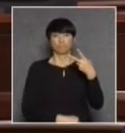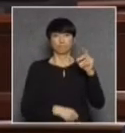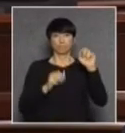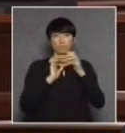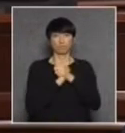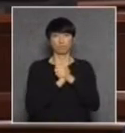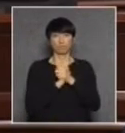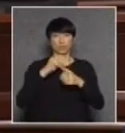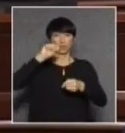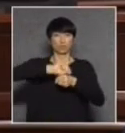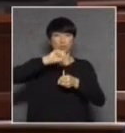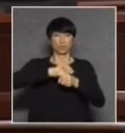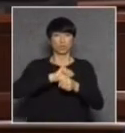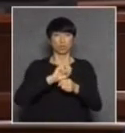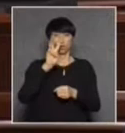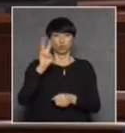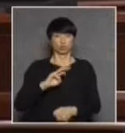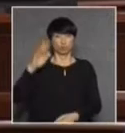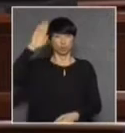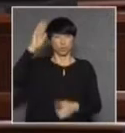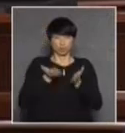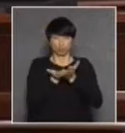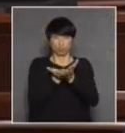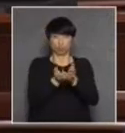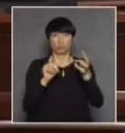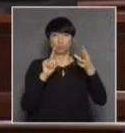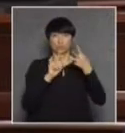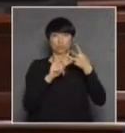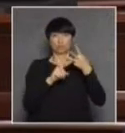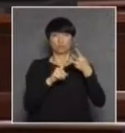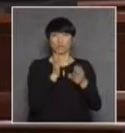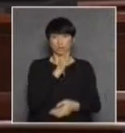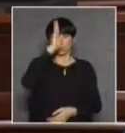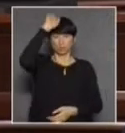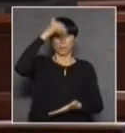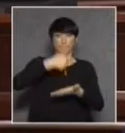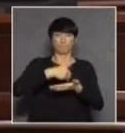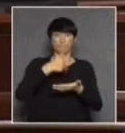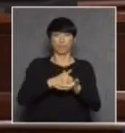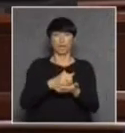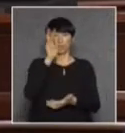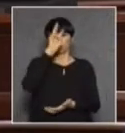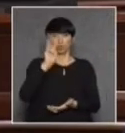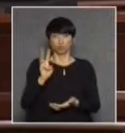加多十幾隻水警輪啦，一個項目呢就係俾消防處呢買水炮嘅。